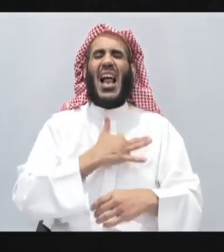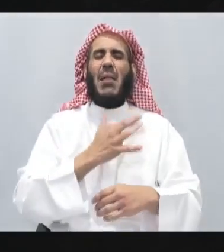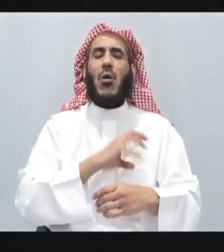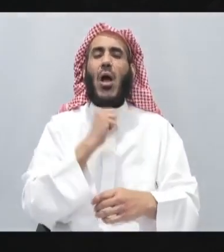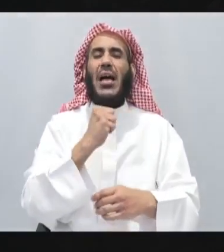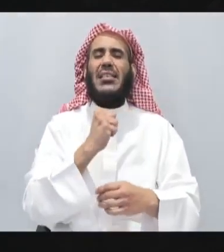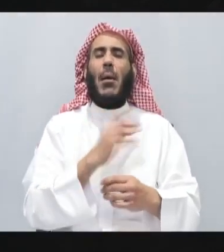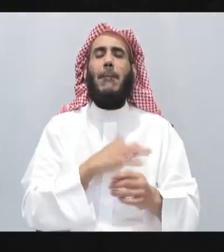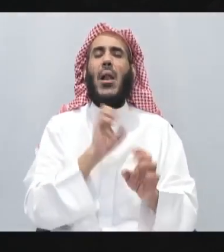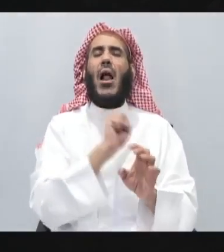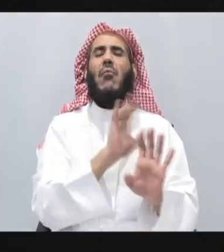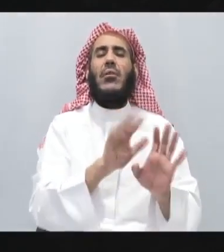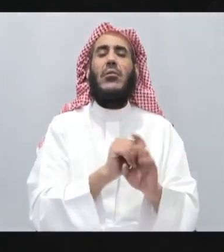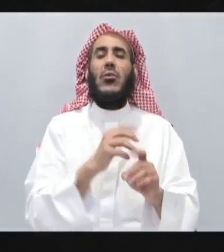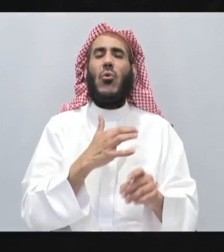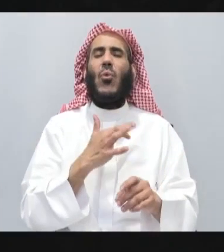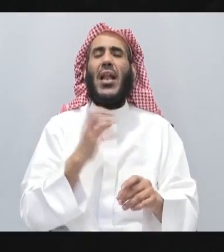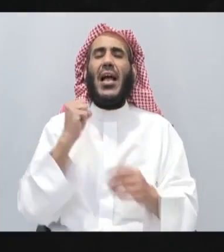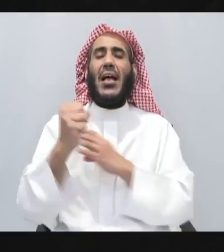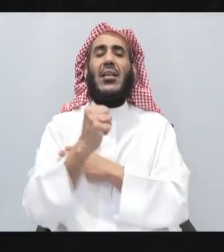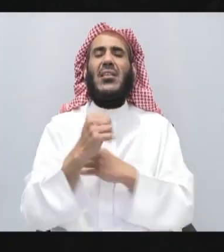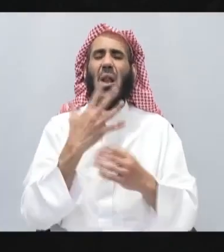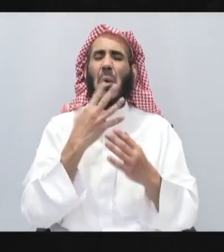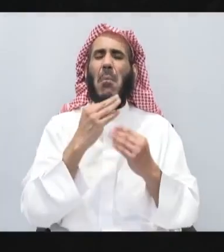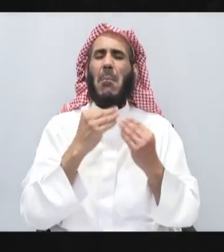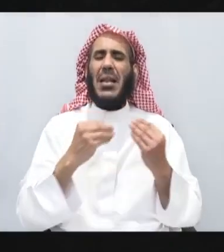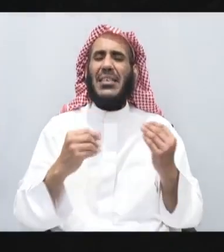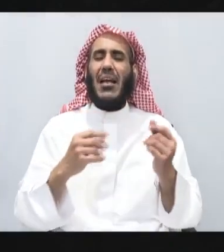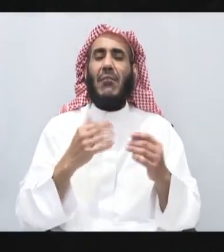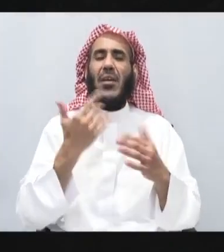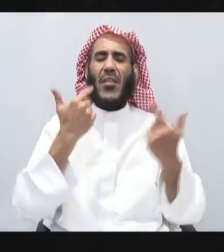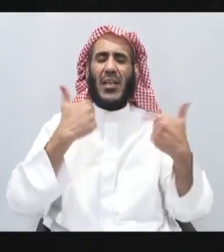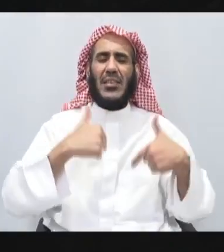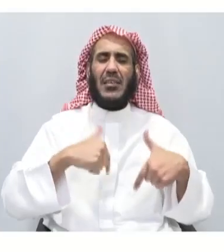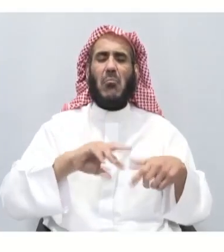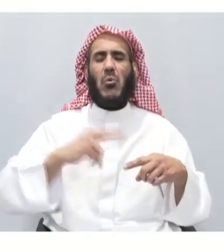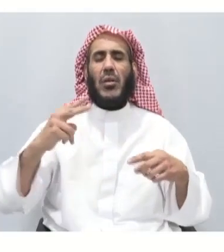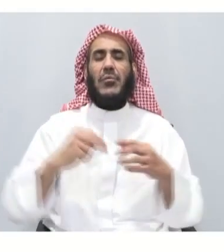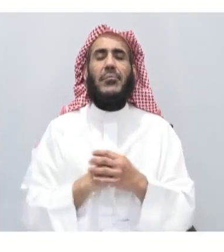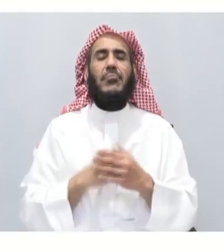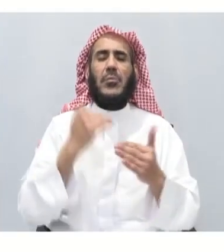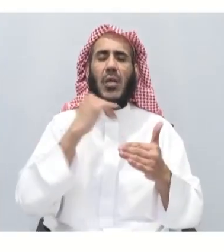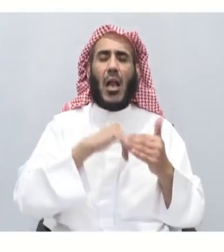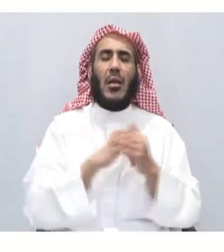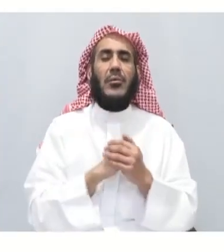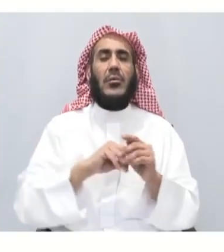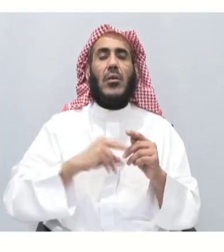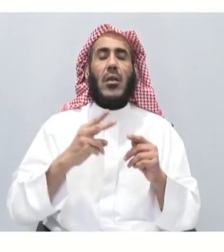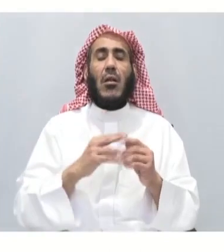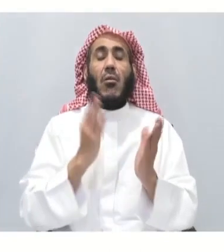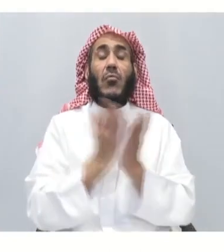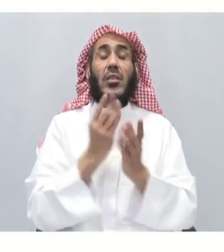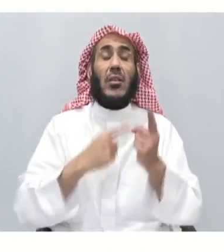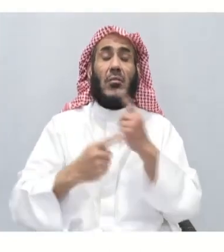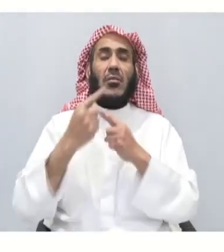خاصه بالقلب فقط والعضلات الملساء وهي موجوده في اعضاء الجسم المختلفه ولكن في حصتنا